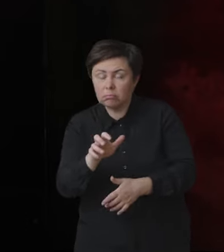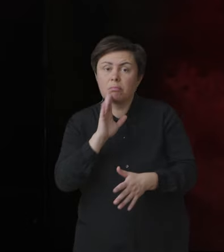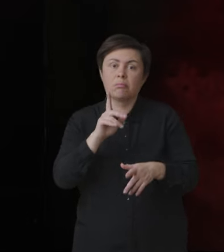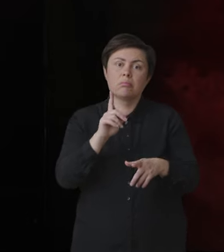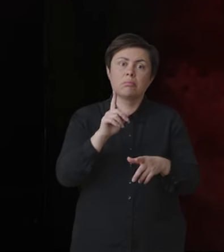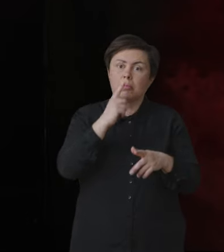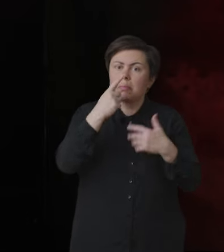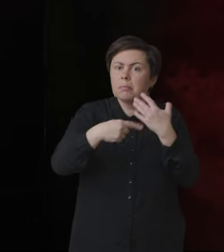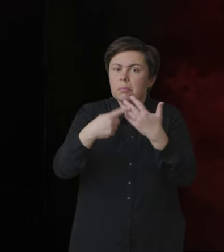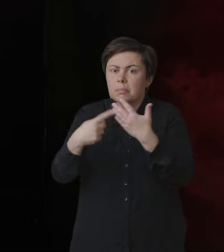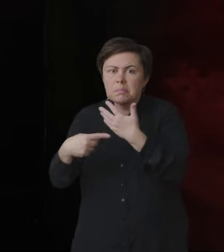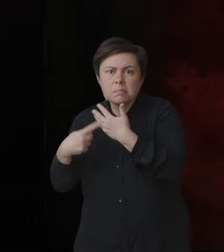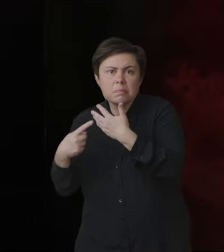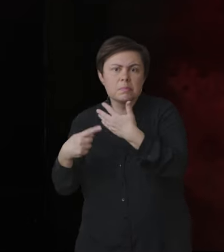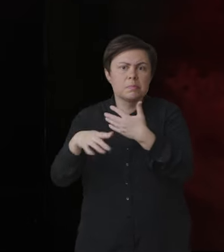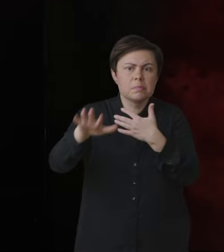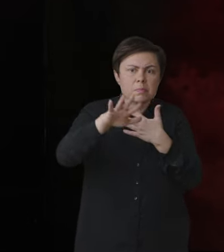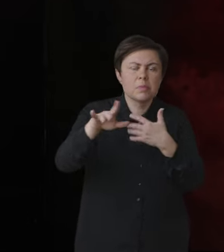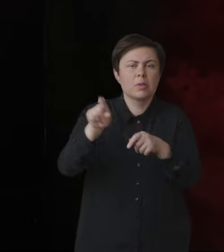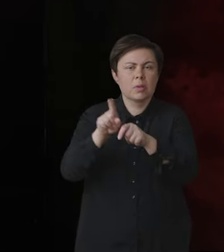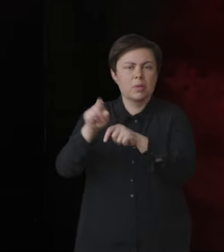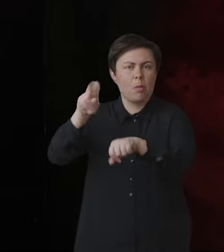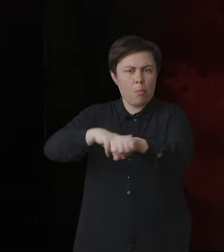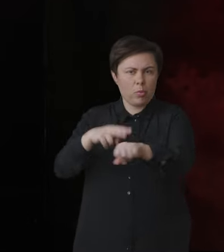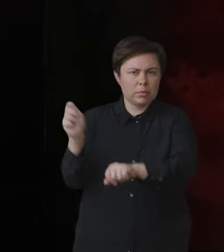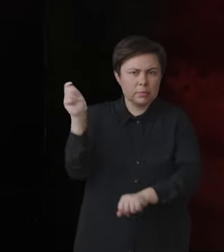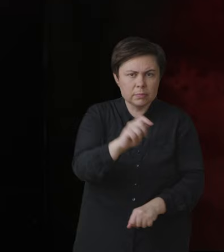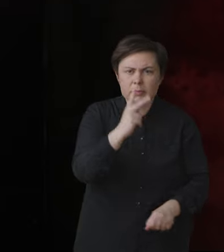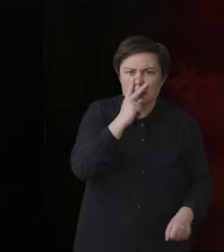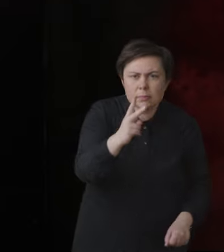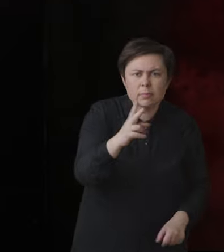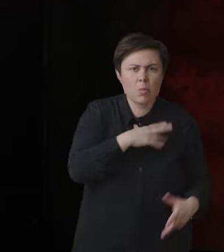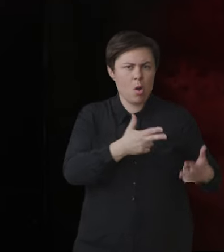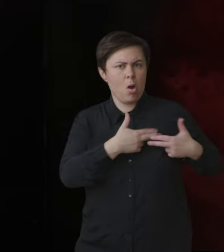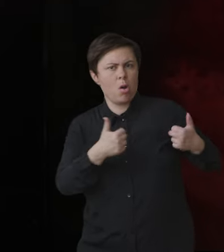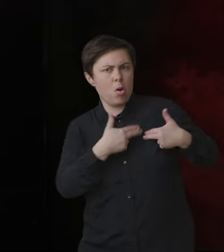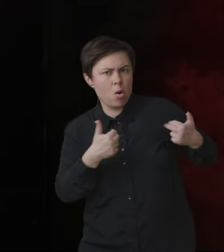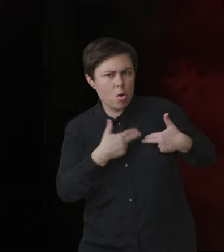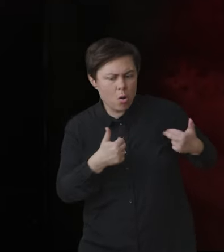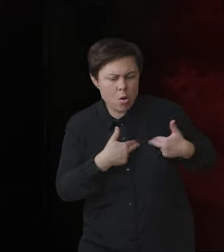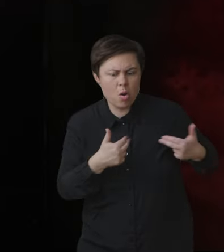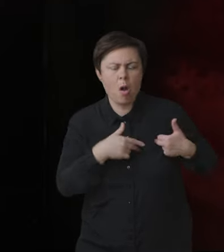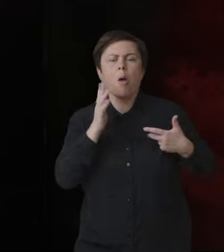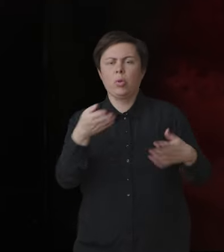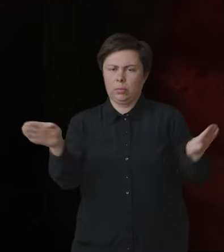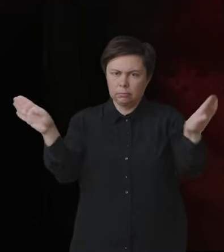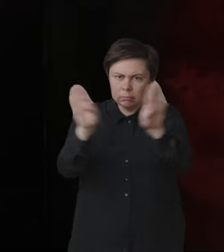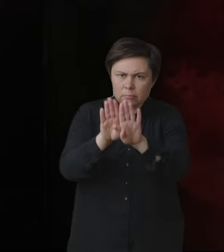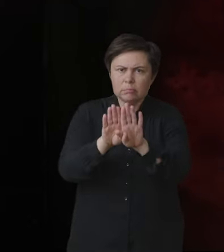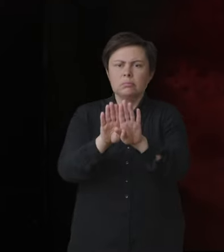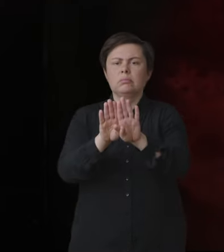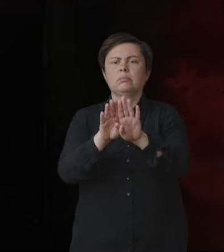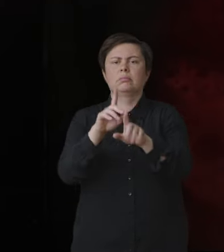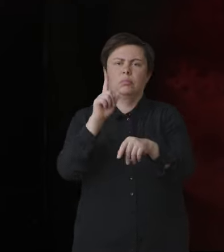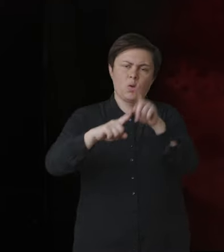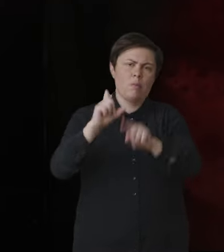później tam to była i policja, i sokiści, oni to sprawdzali, tylko taka komisja, i później wagon zamykali i wagon